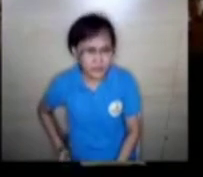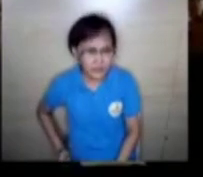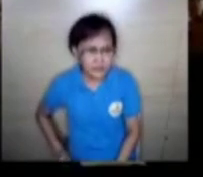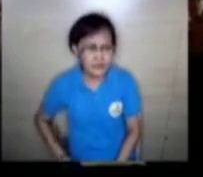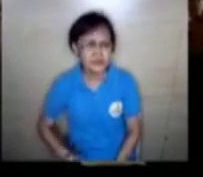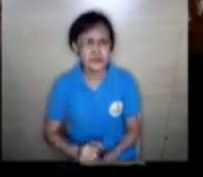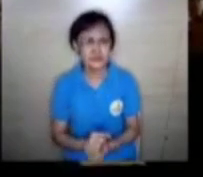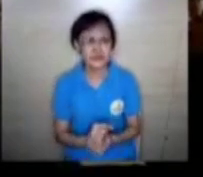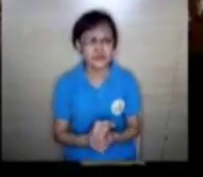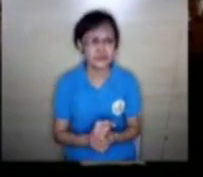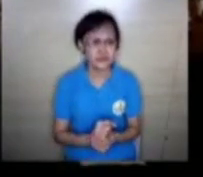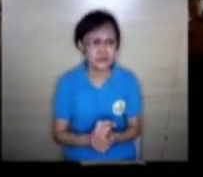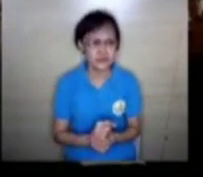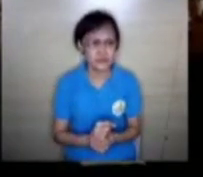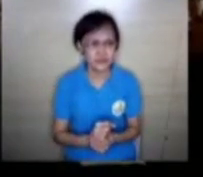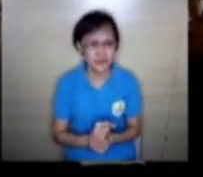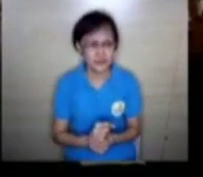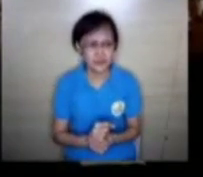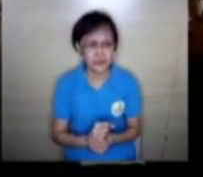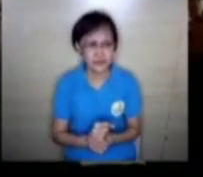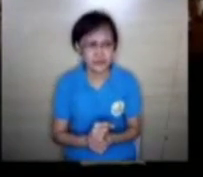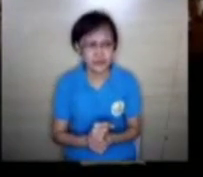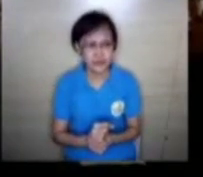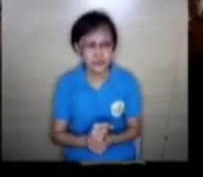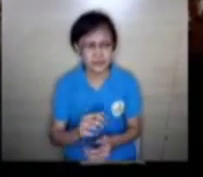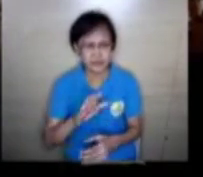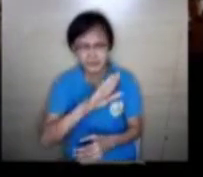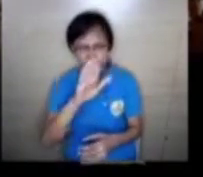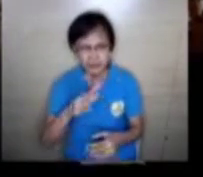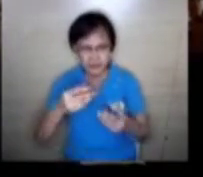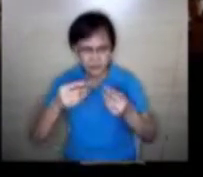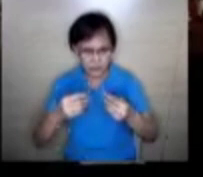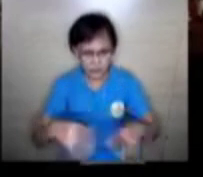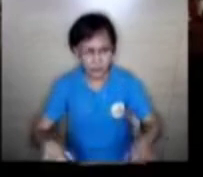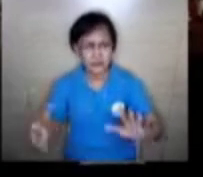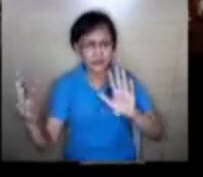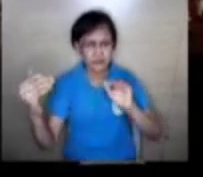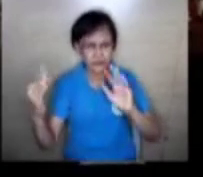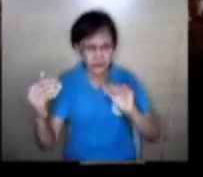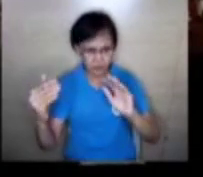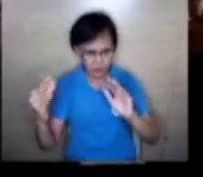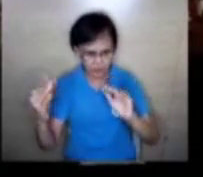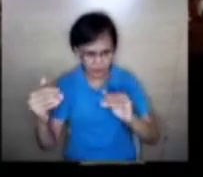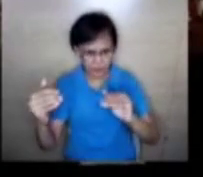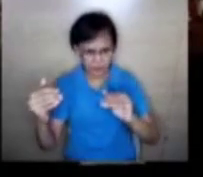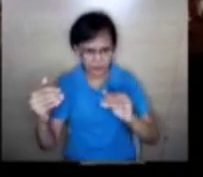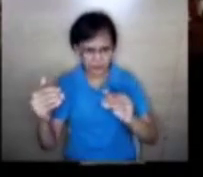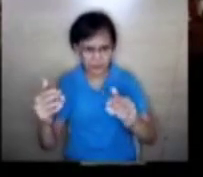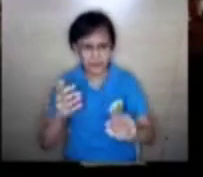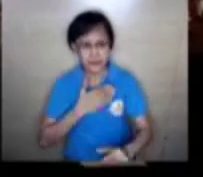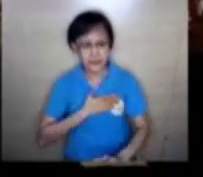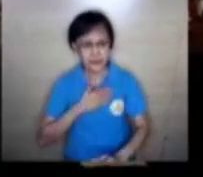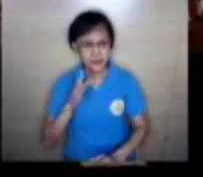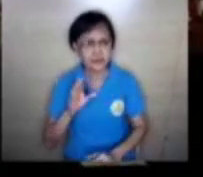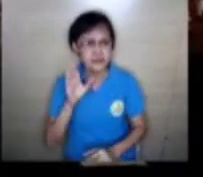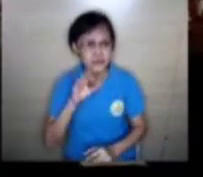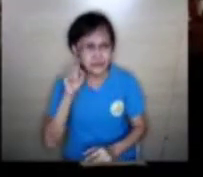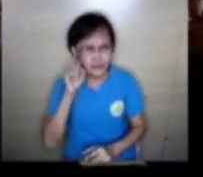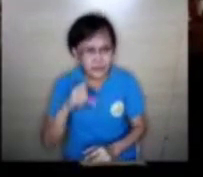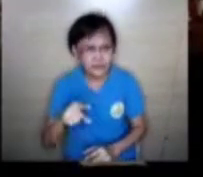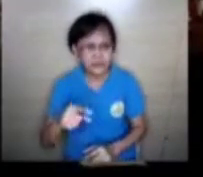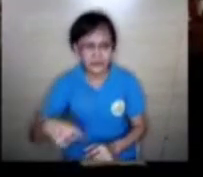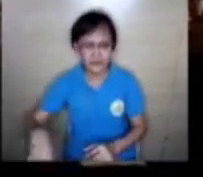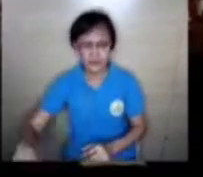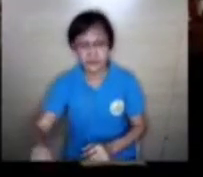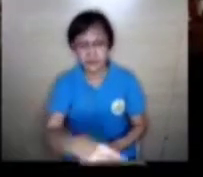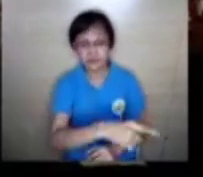finite disappointment but never lose infinite hope." Mga kababayan, para sa kanya ikalawang